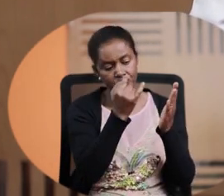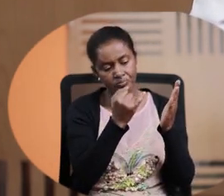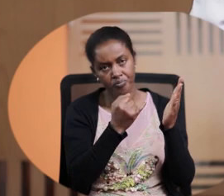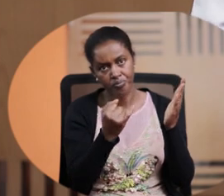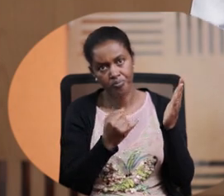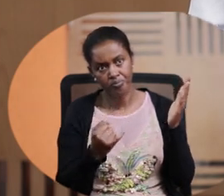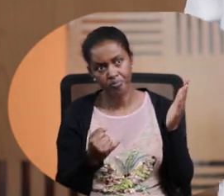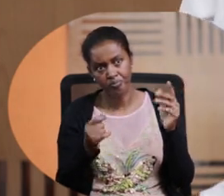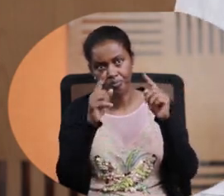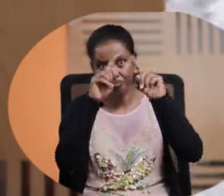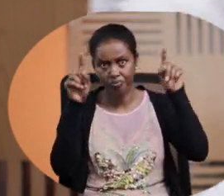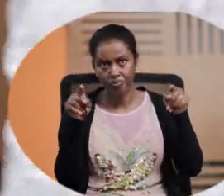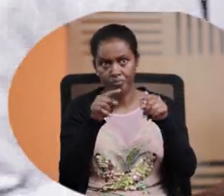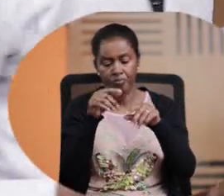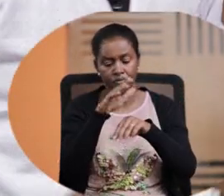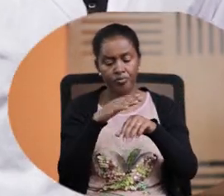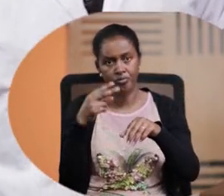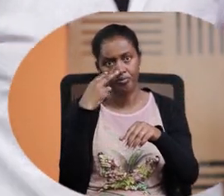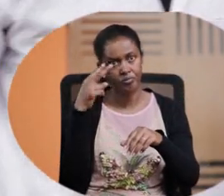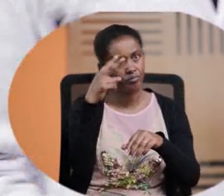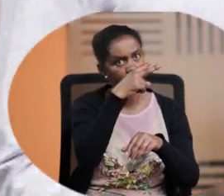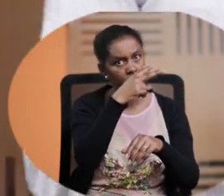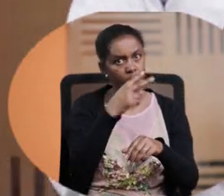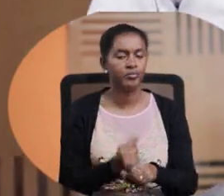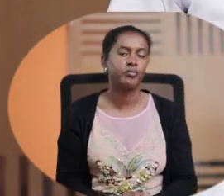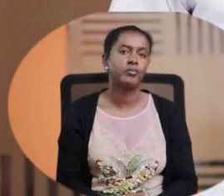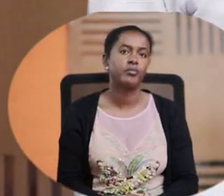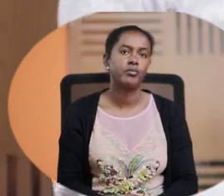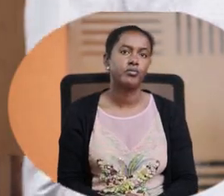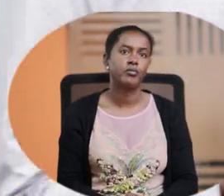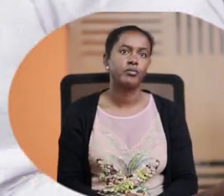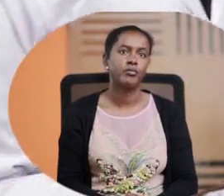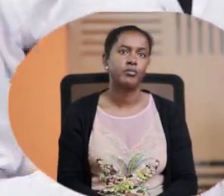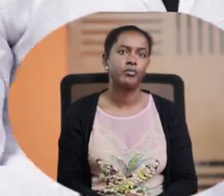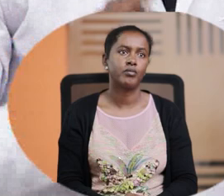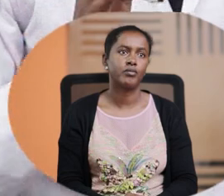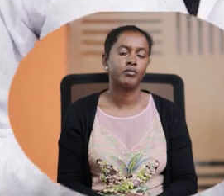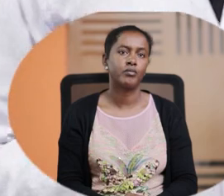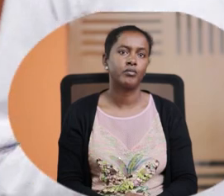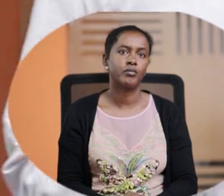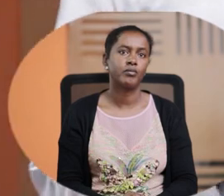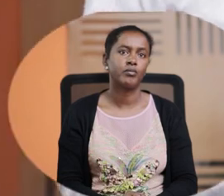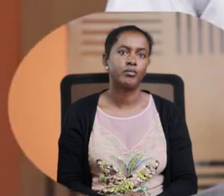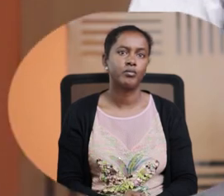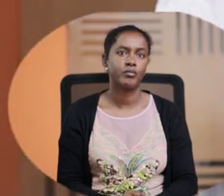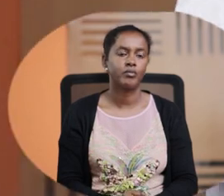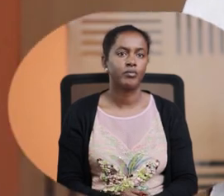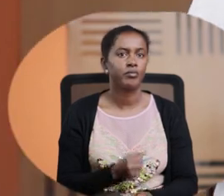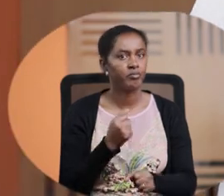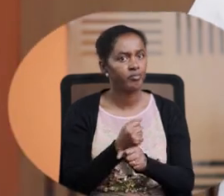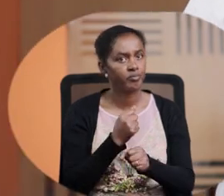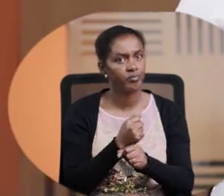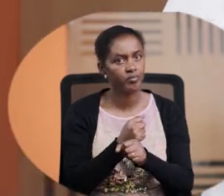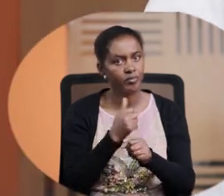akkanatti wal qabsin graafin akkanatin diriro koordineti siqetaafi yaratti kaafamudan